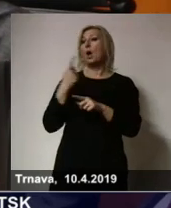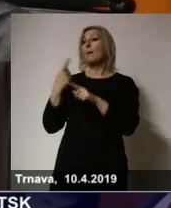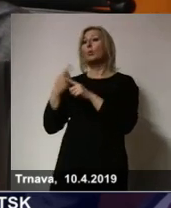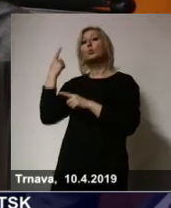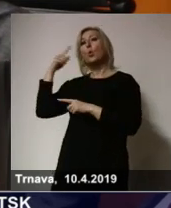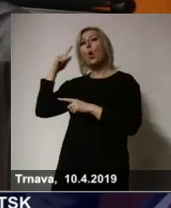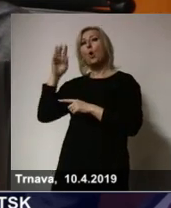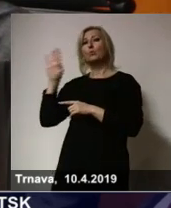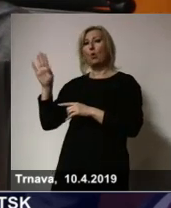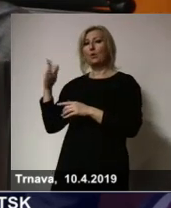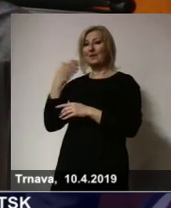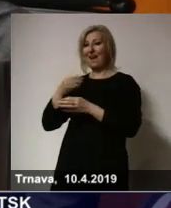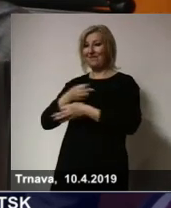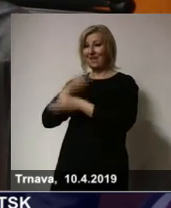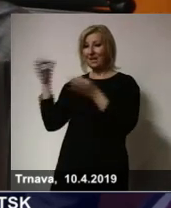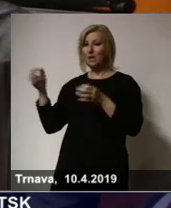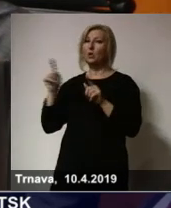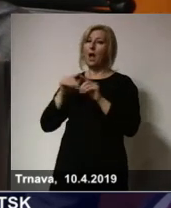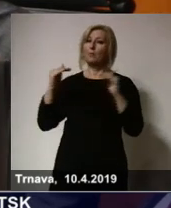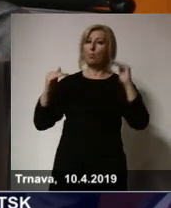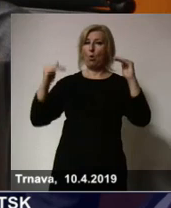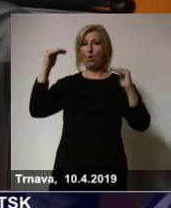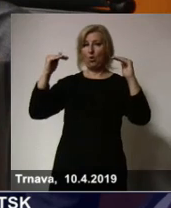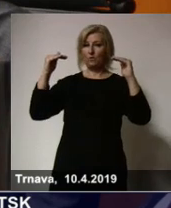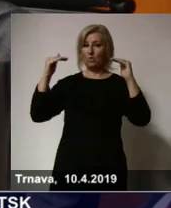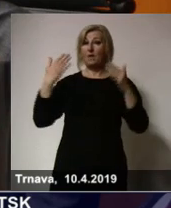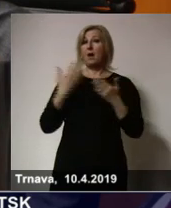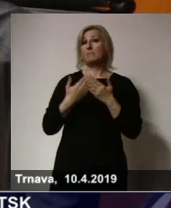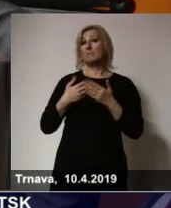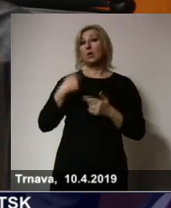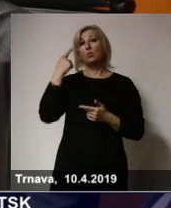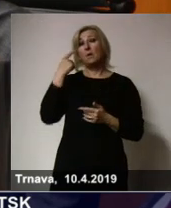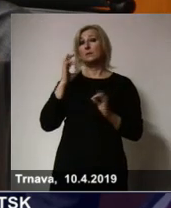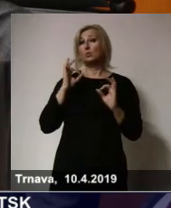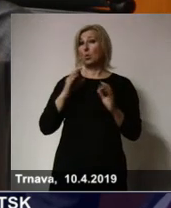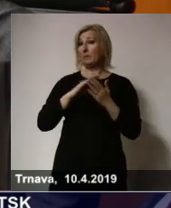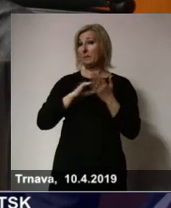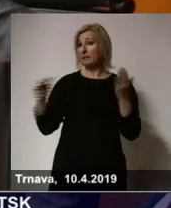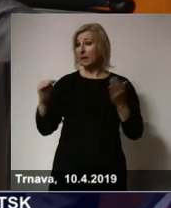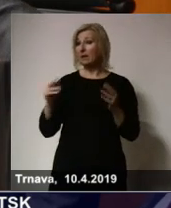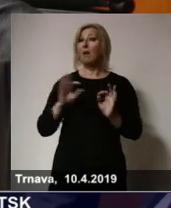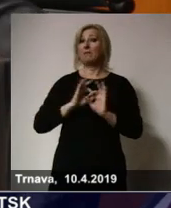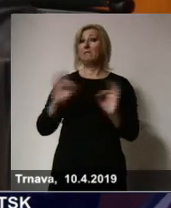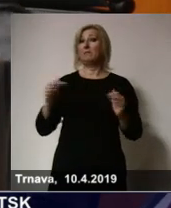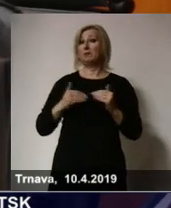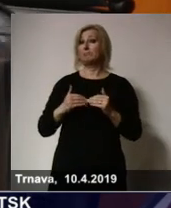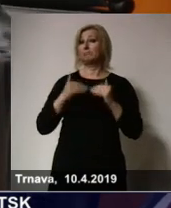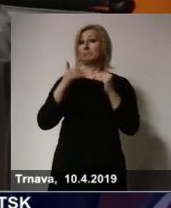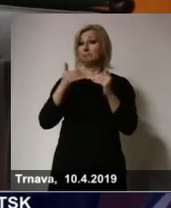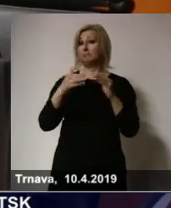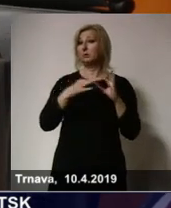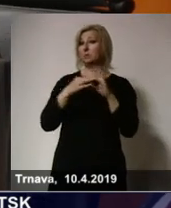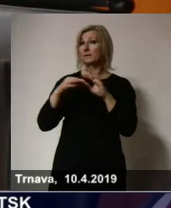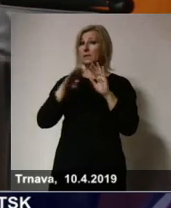Osobne si myslím, že sme veľmi dobrým príkladom a predobrazom toho, kam by sa mala pohnúť v rámci zákona v